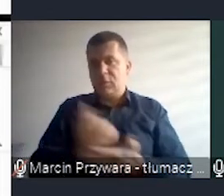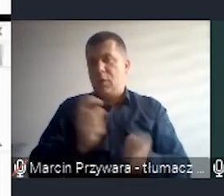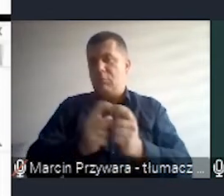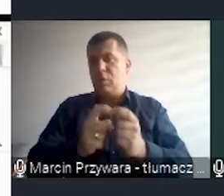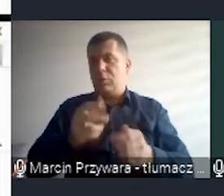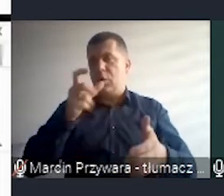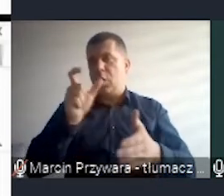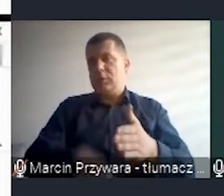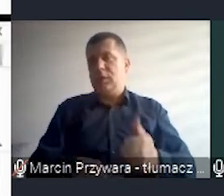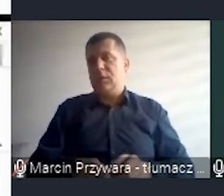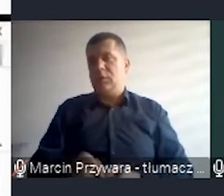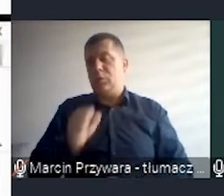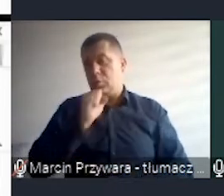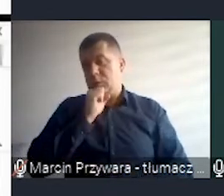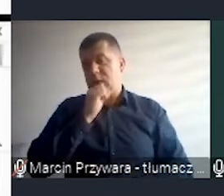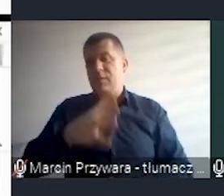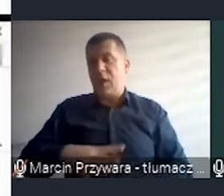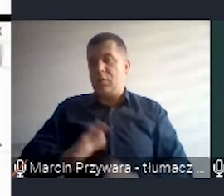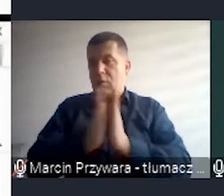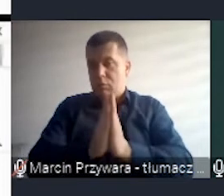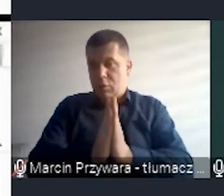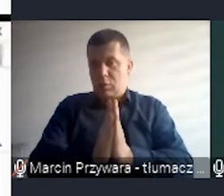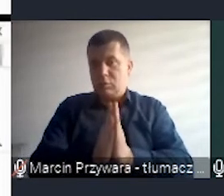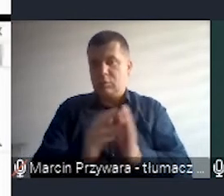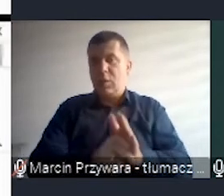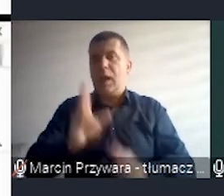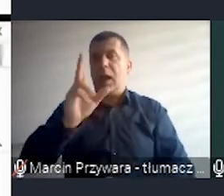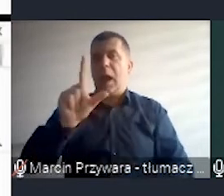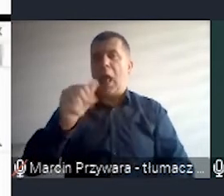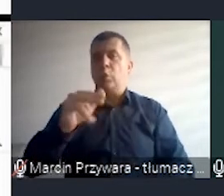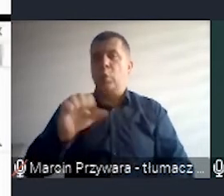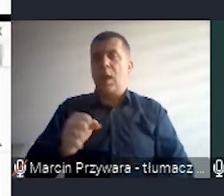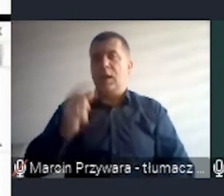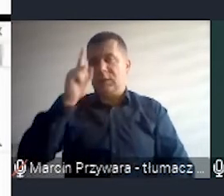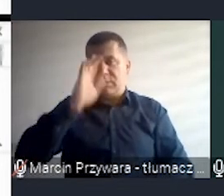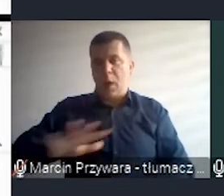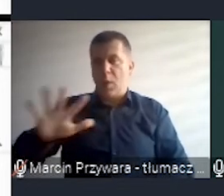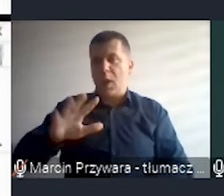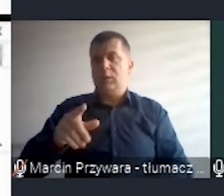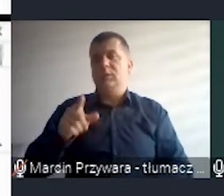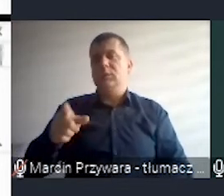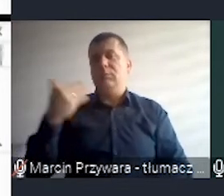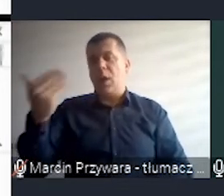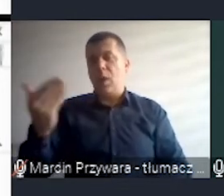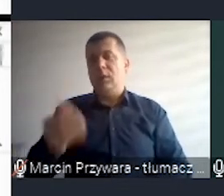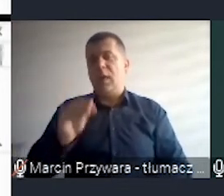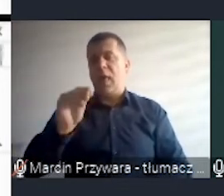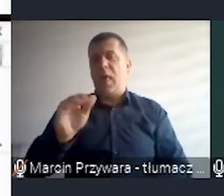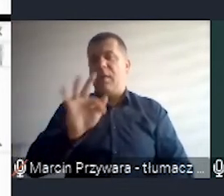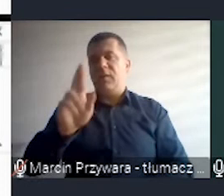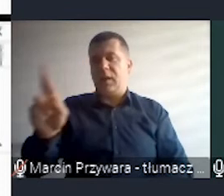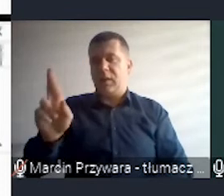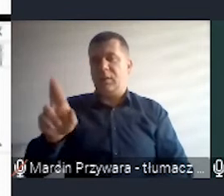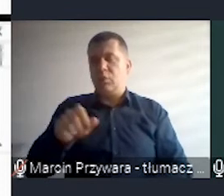ocenie. Ogromną wagę proszę przyłożyć do klauzul społecznych w zamówieniach w projektach FRR-u. Tu się robi